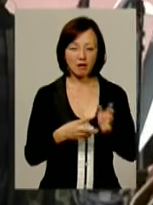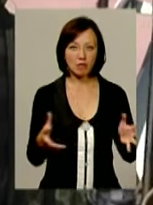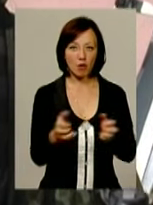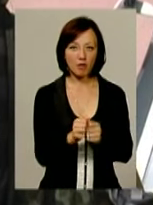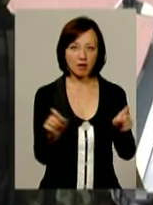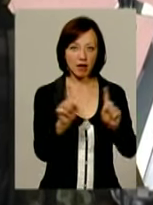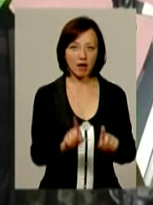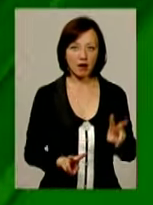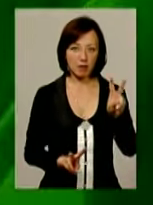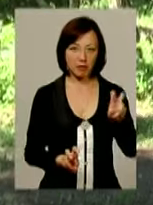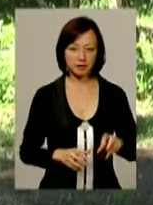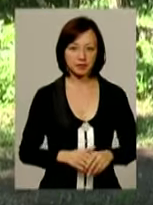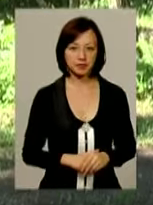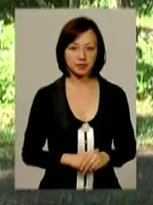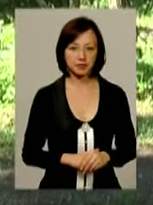Грім.